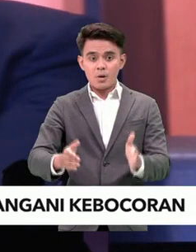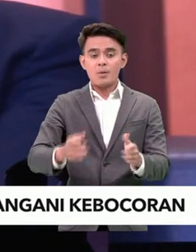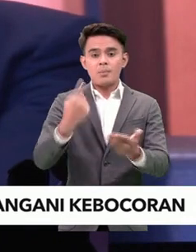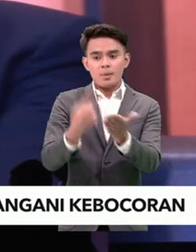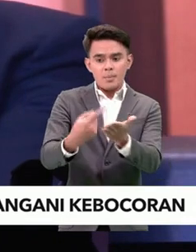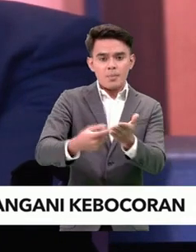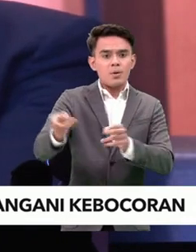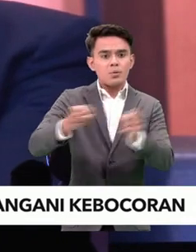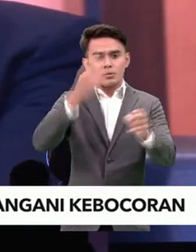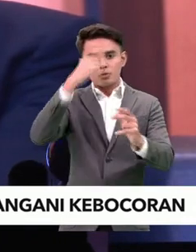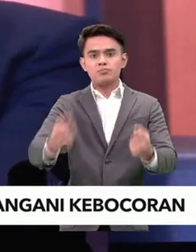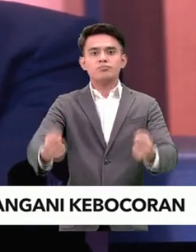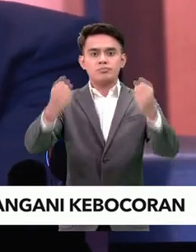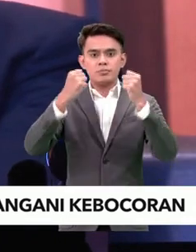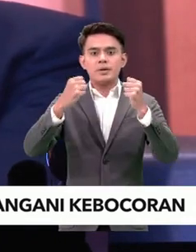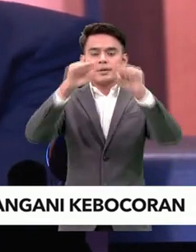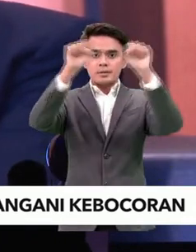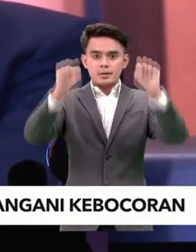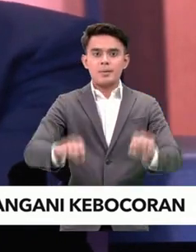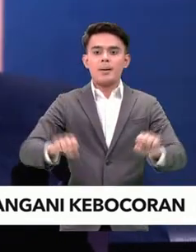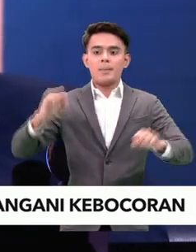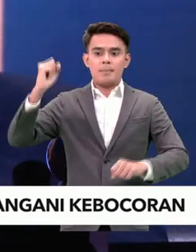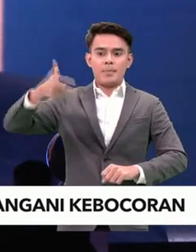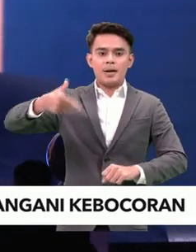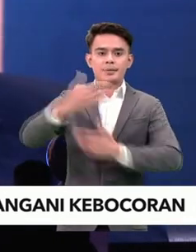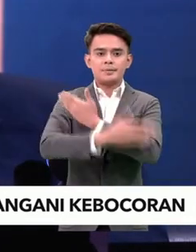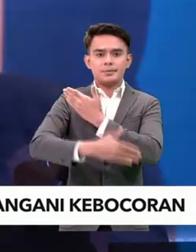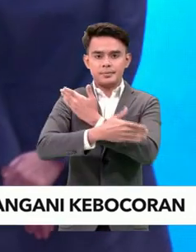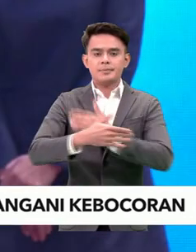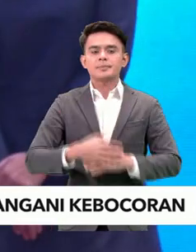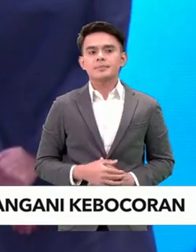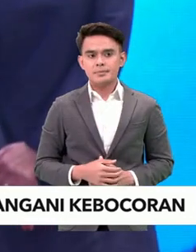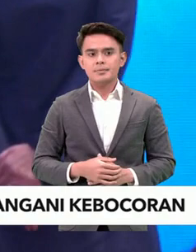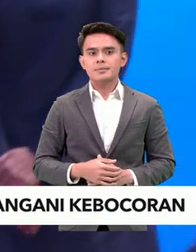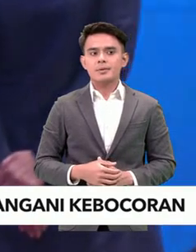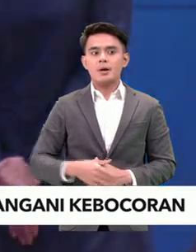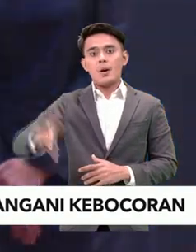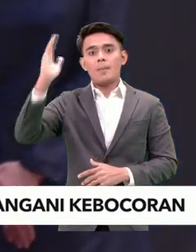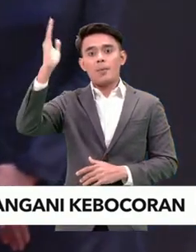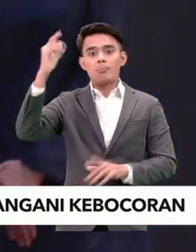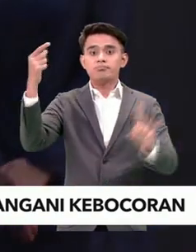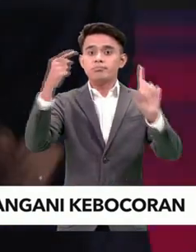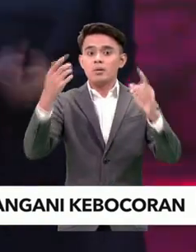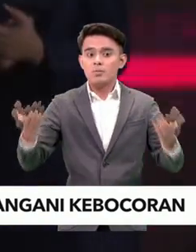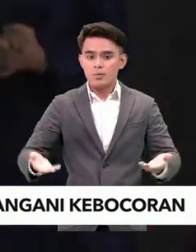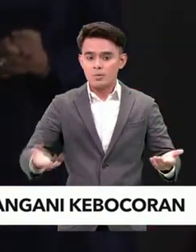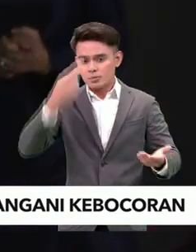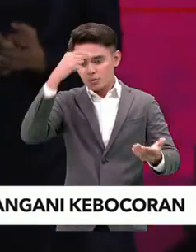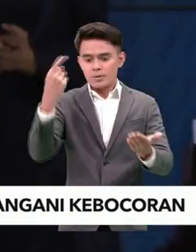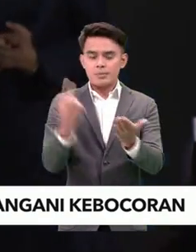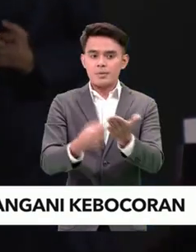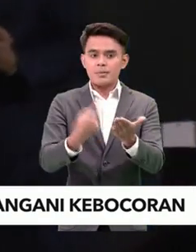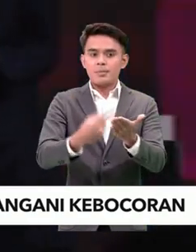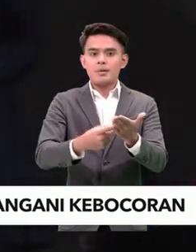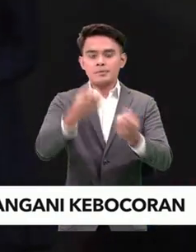usaha bagi memperkukuh sistem persaraan negara. Menurut kenyataan media, simposium itu bertujuan untuk mencetuskan perbincangan dan